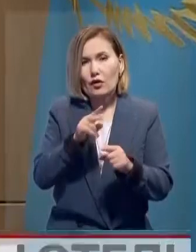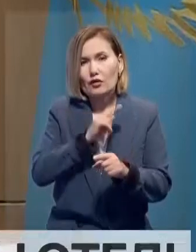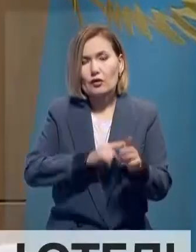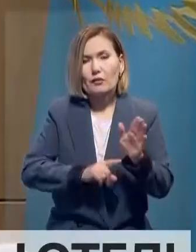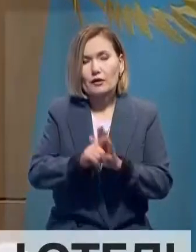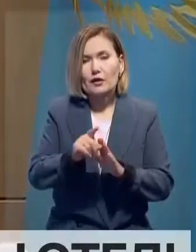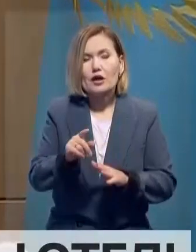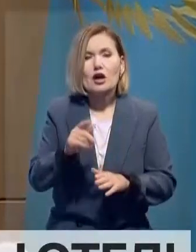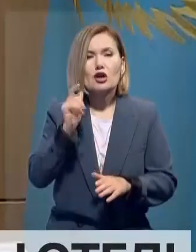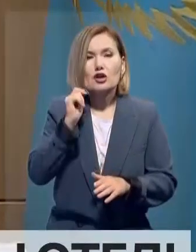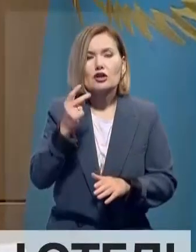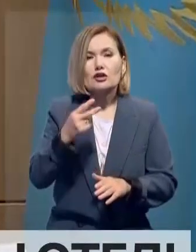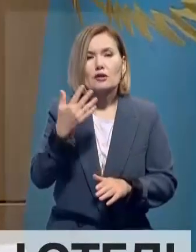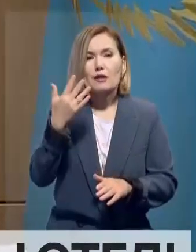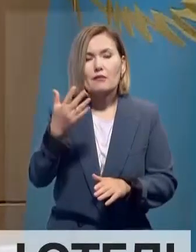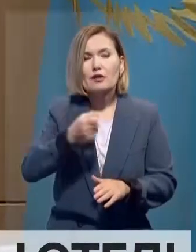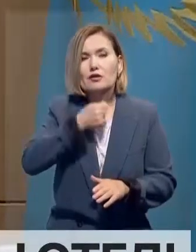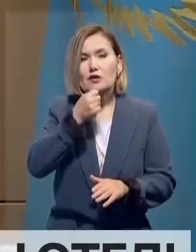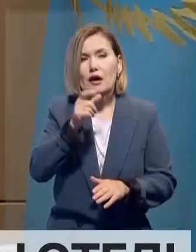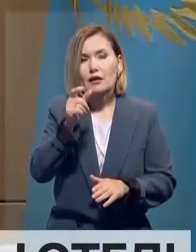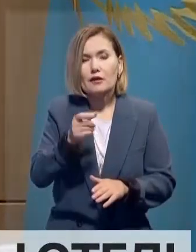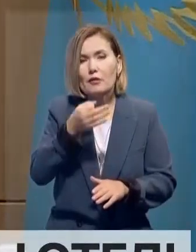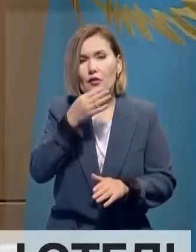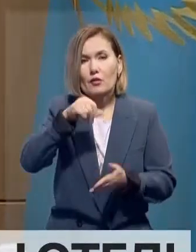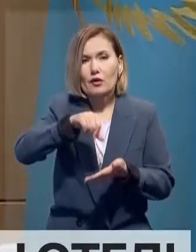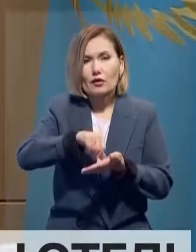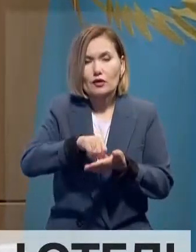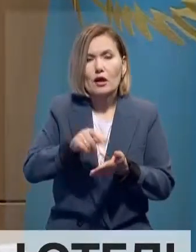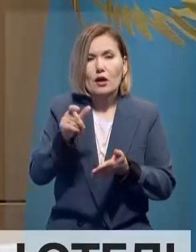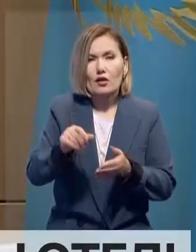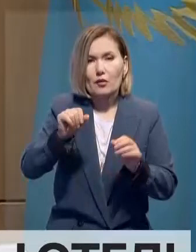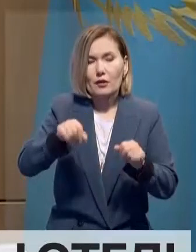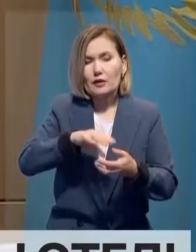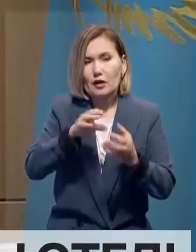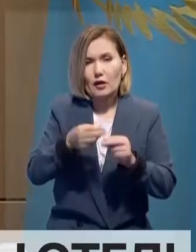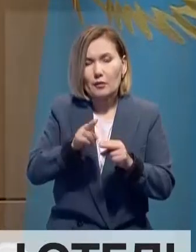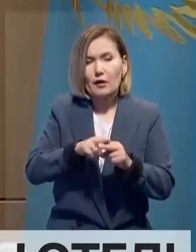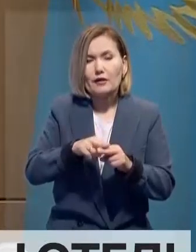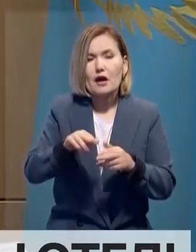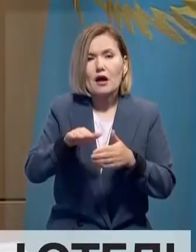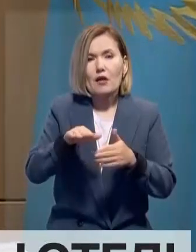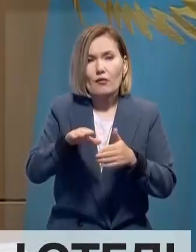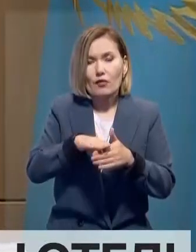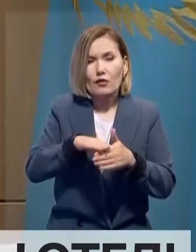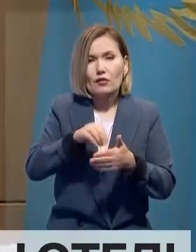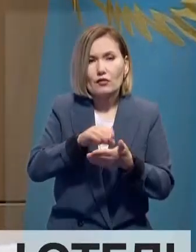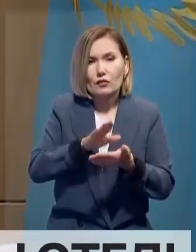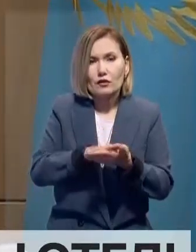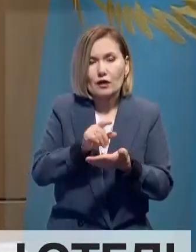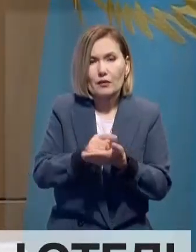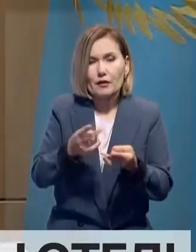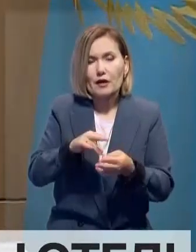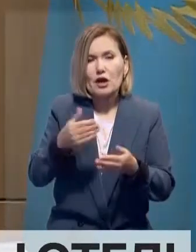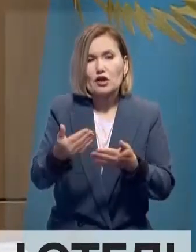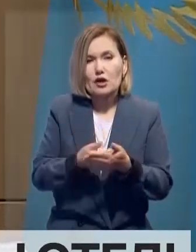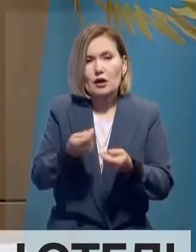жүргізіледі. Жасы 25-тен асқан кез келген азамат бағын сынай алады. Тек әкімшілік аумақтық бірлікте тіркелген сайлаушылардың 1% қолдауын алуы қажет. Жаңа